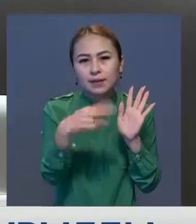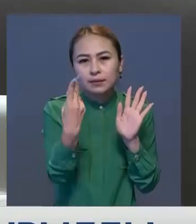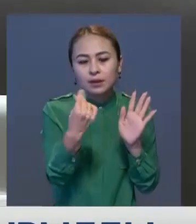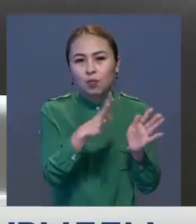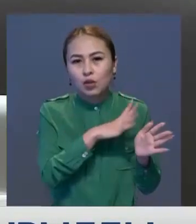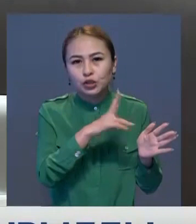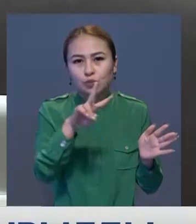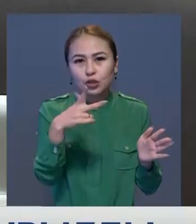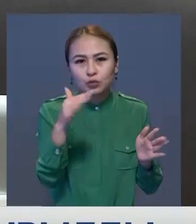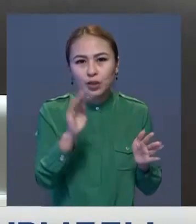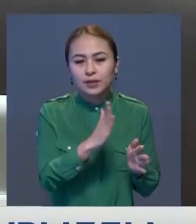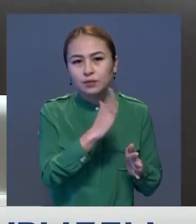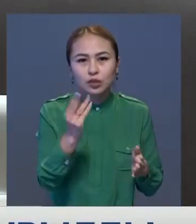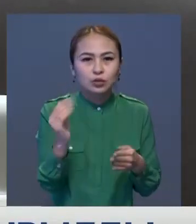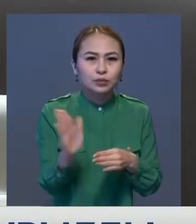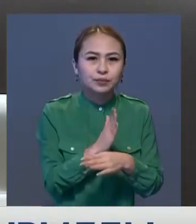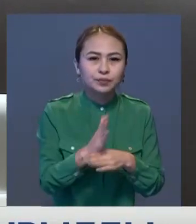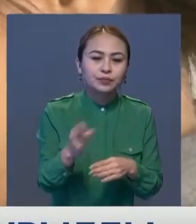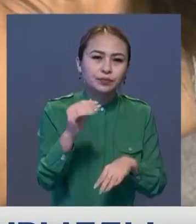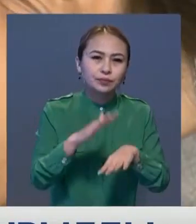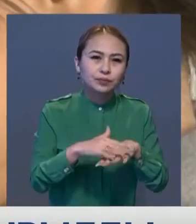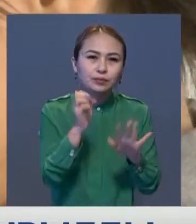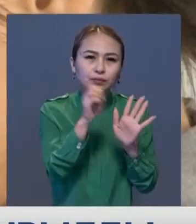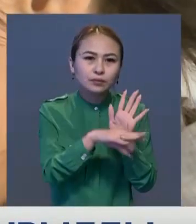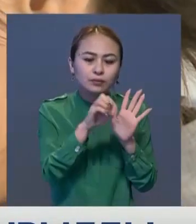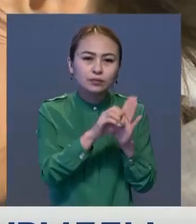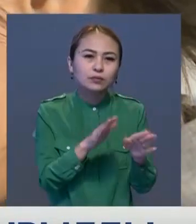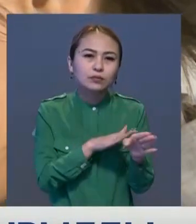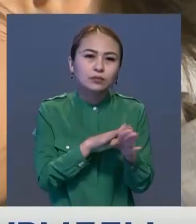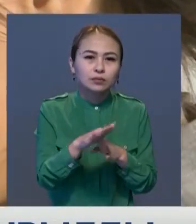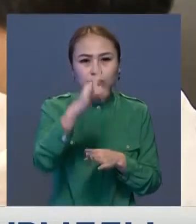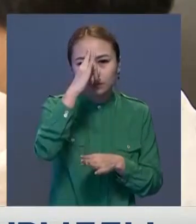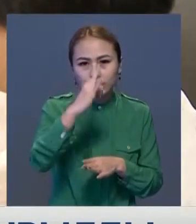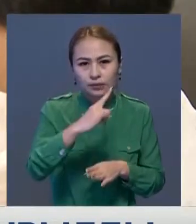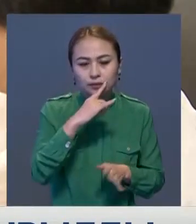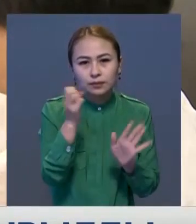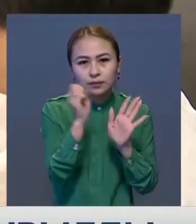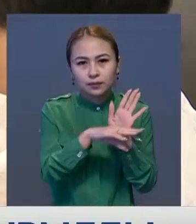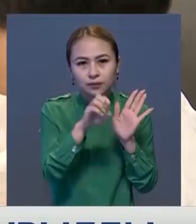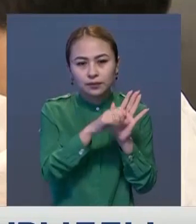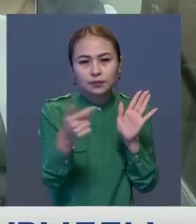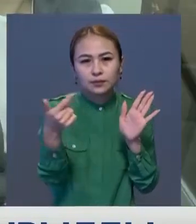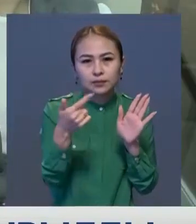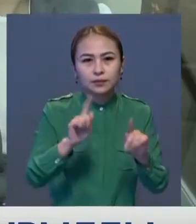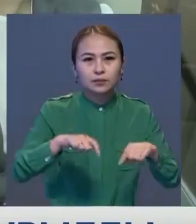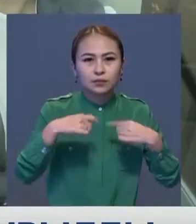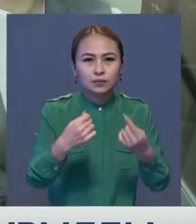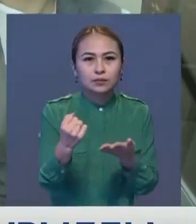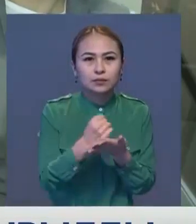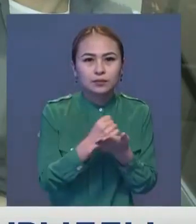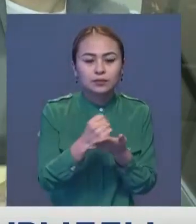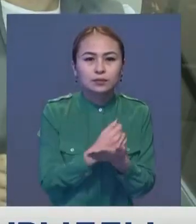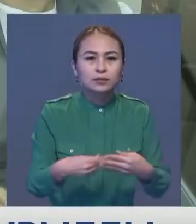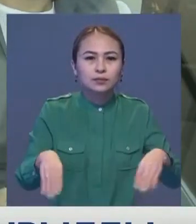теңге болатын, 23 мыңнан астам жеке тұлғаның депозиттері сақталады. Олар толық көлемде Қазақстанның депозиттерге кепілдік беру